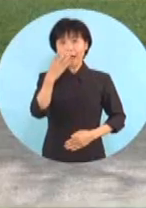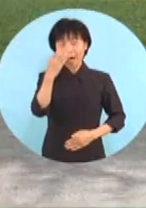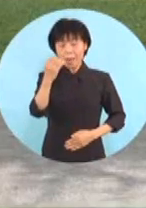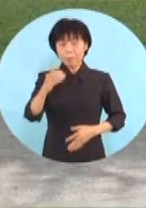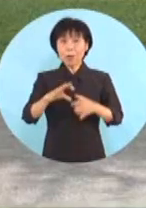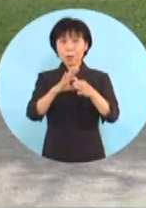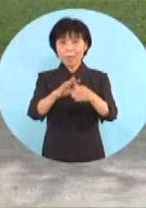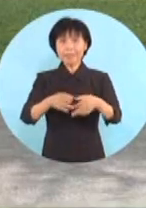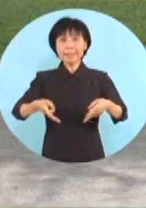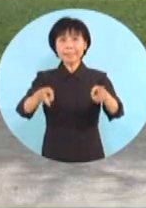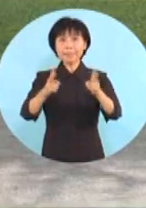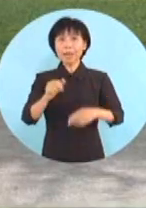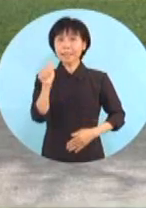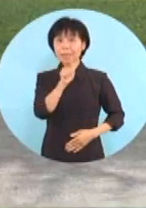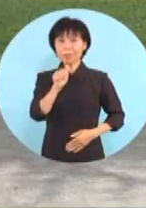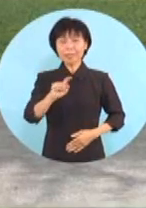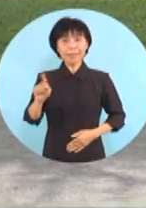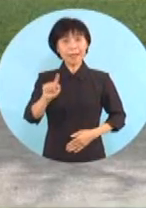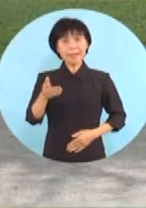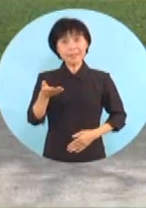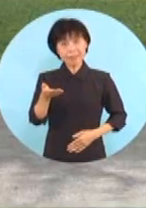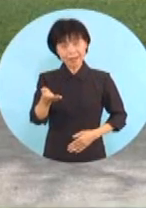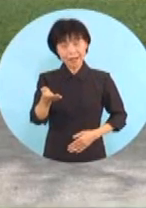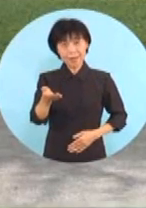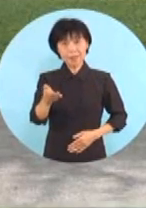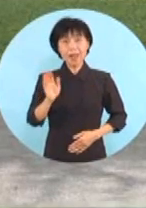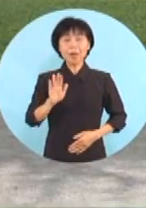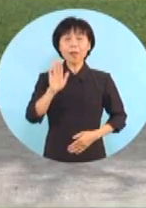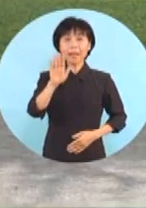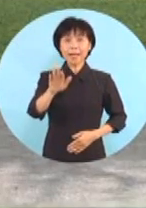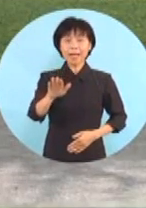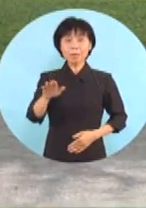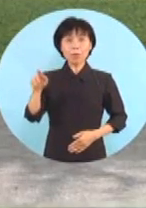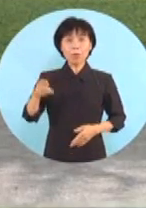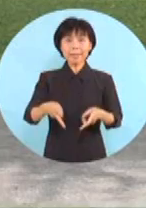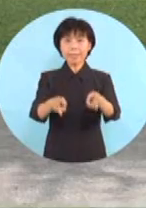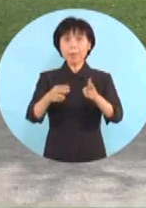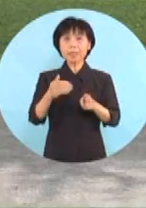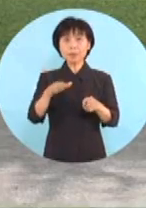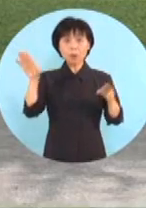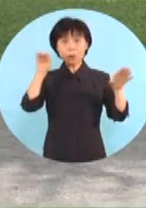魅力発信板橋ナビ、いかがでしたでしょうか。これからも板橋